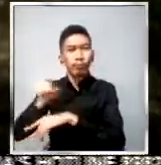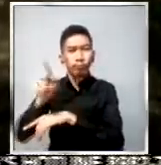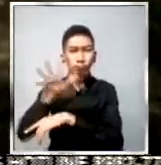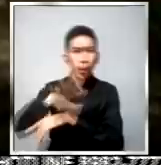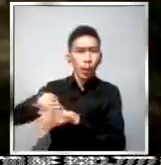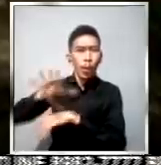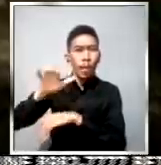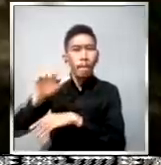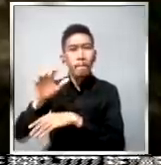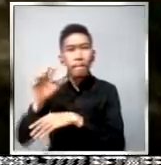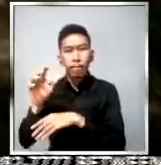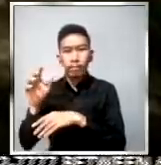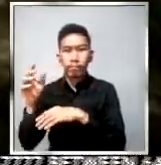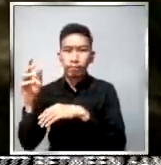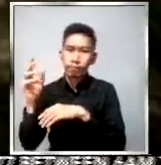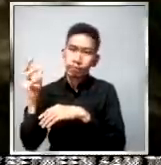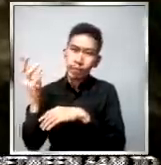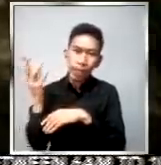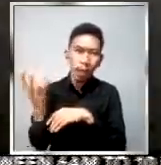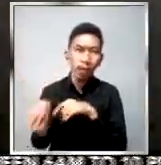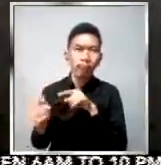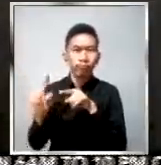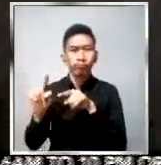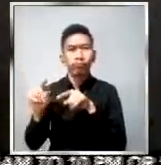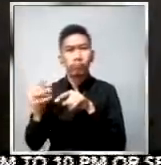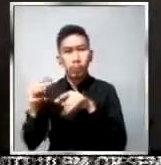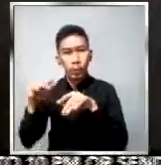naitala ay sa mga sasakyang pandagat.